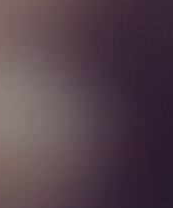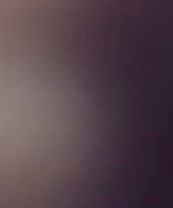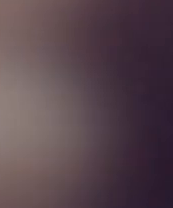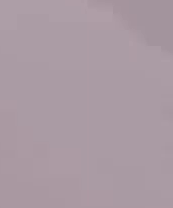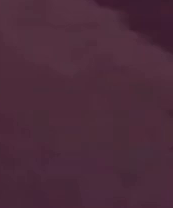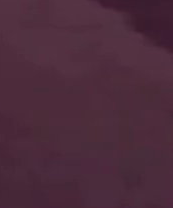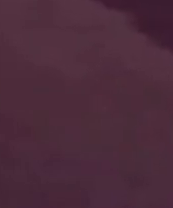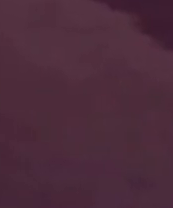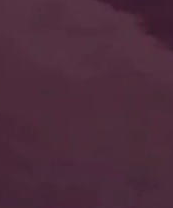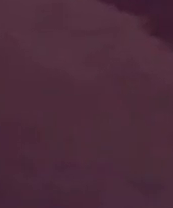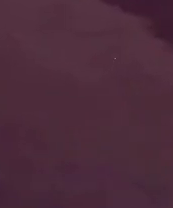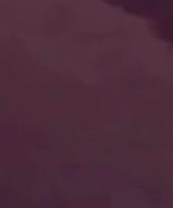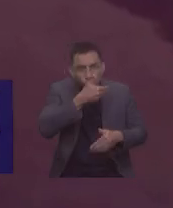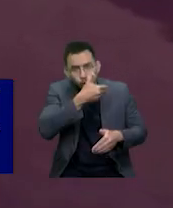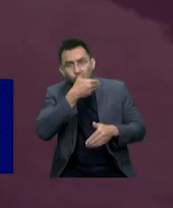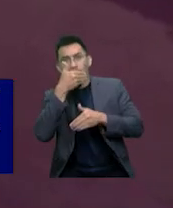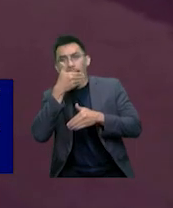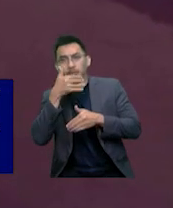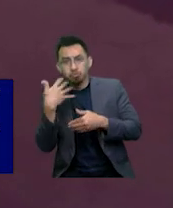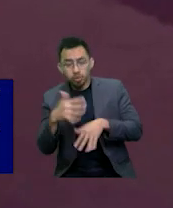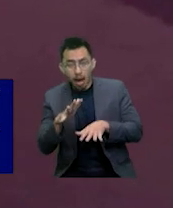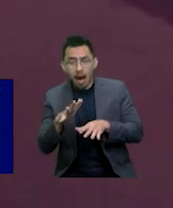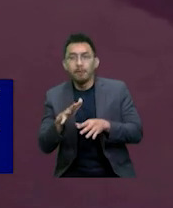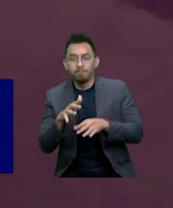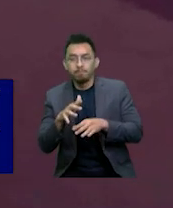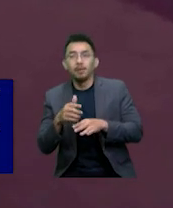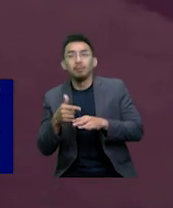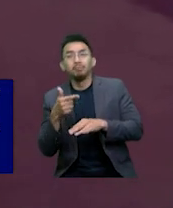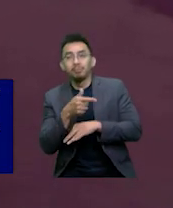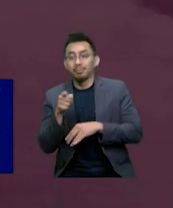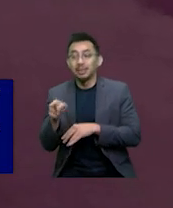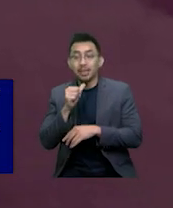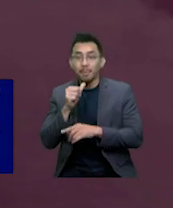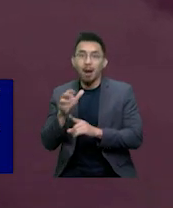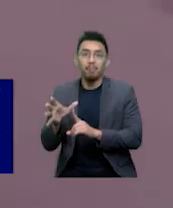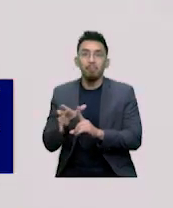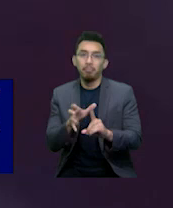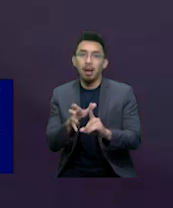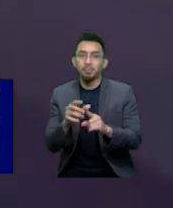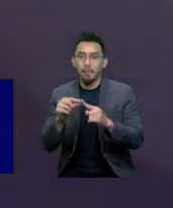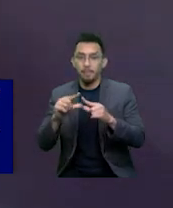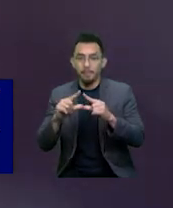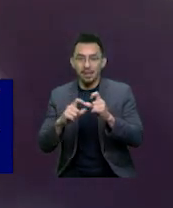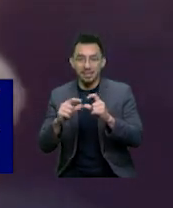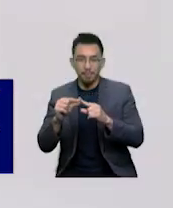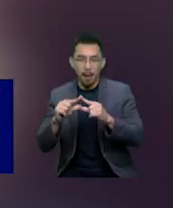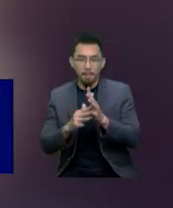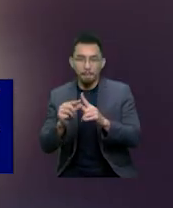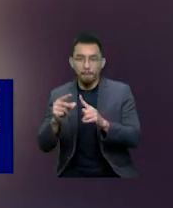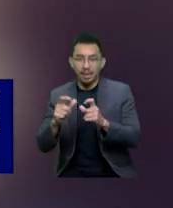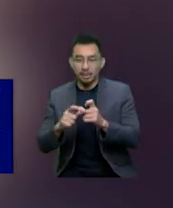diculik dan dianiaya oleh oknum anggota Paspampres berinisial Praka RM bersama dua rekannya dari kawasan Rempoa, Ciputat, Tangerang Selatan.